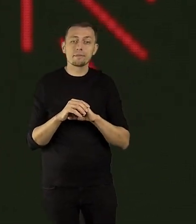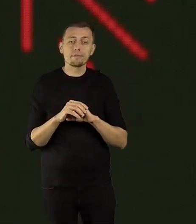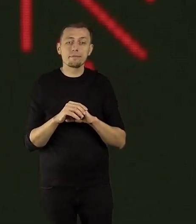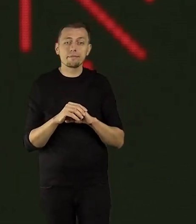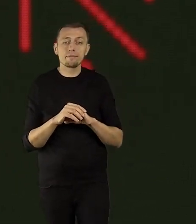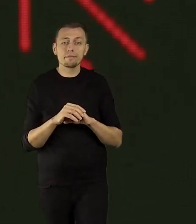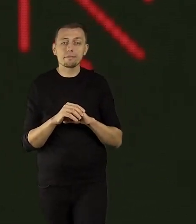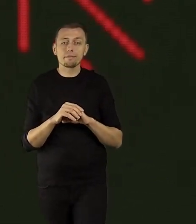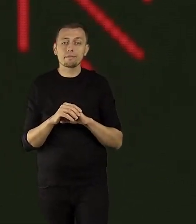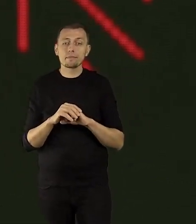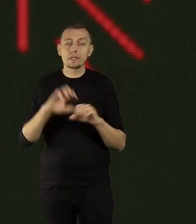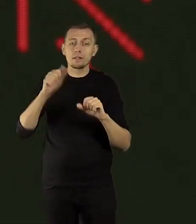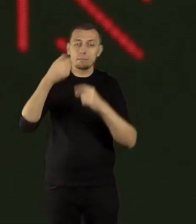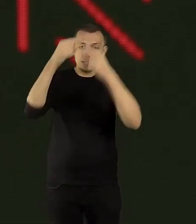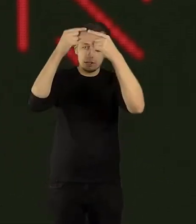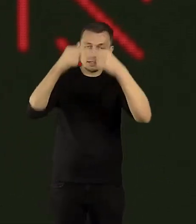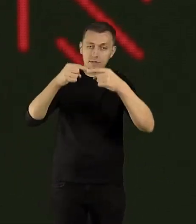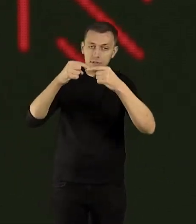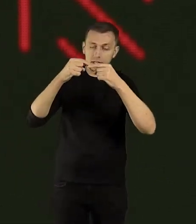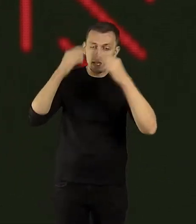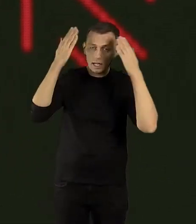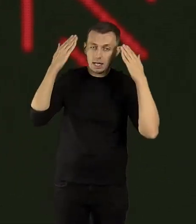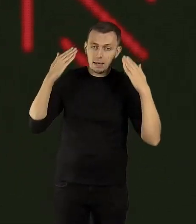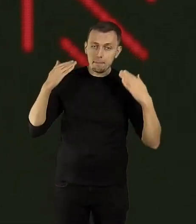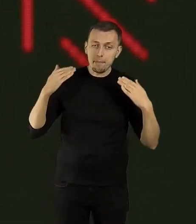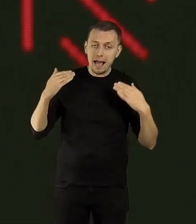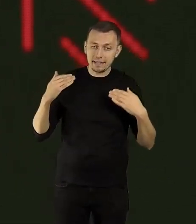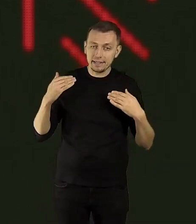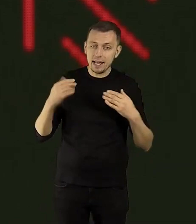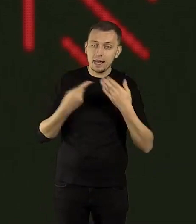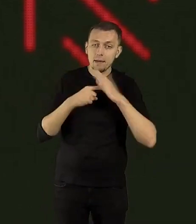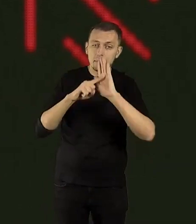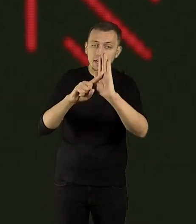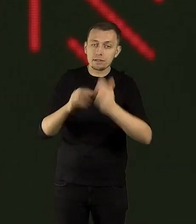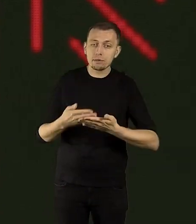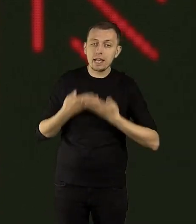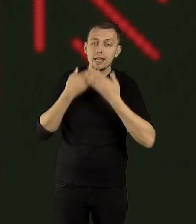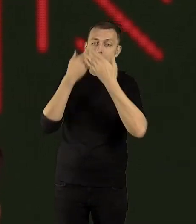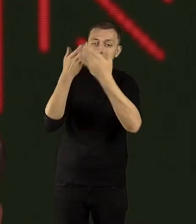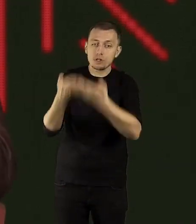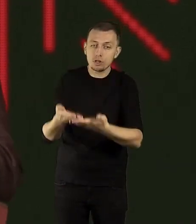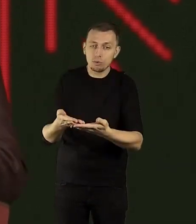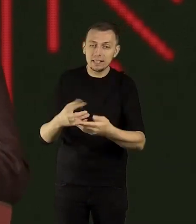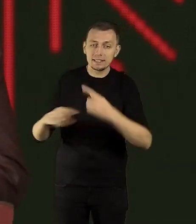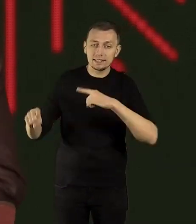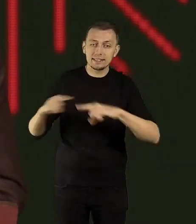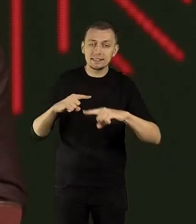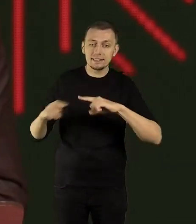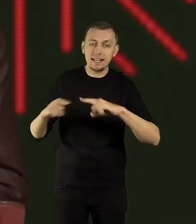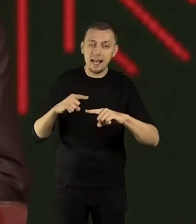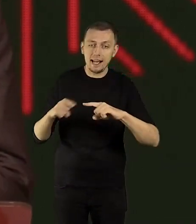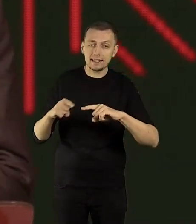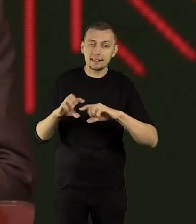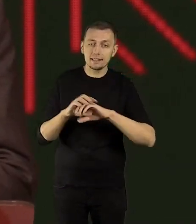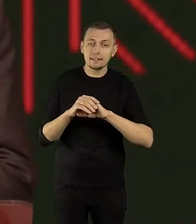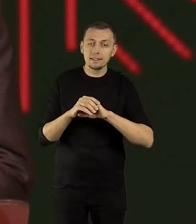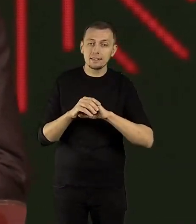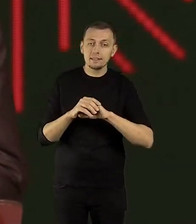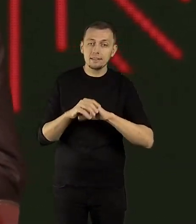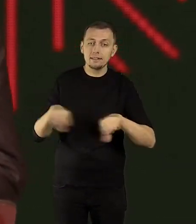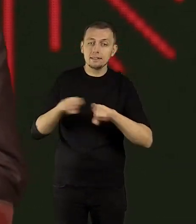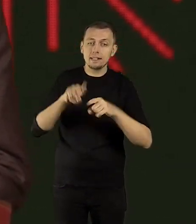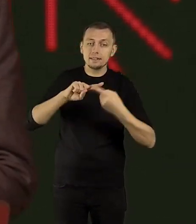jest symbolem, a powiem więcej, właśnie jest przykładem tego, o czym mówi druga zwrotka.